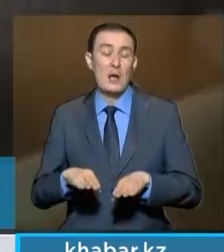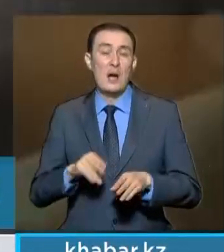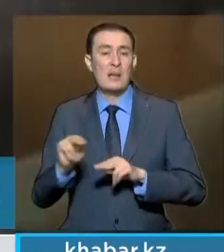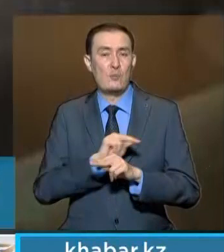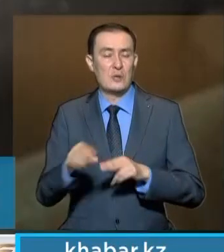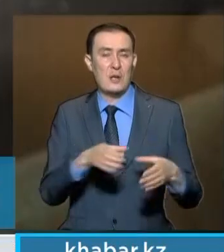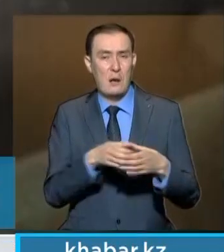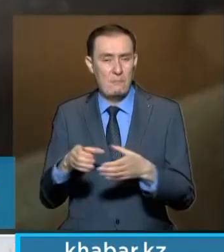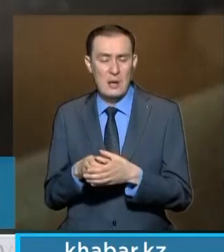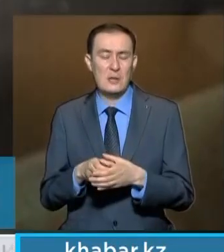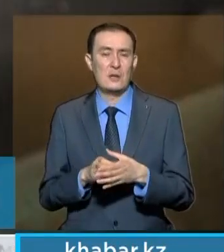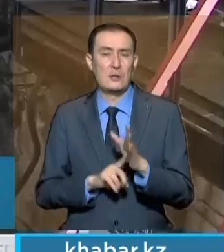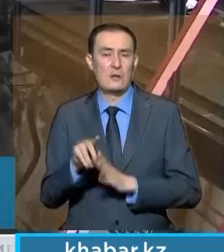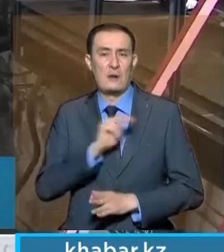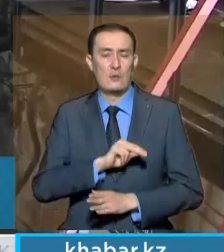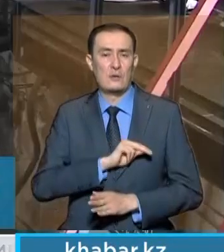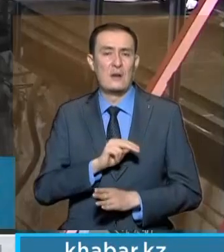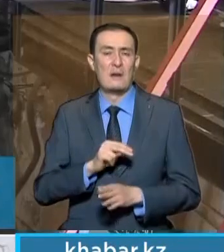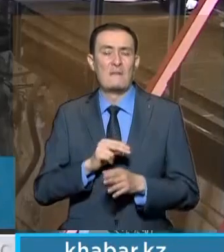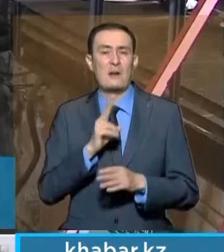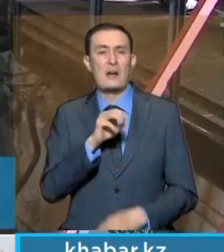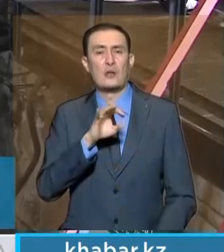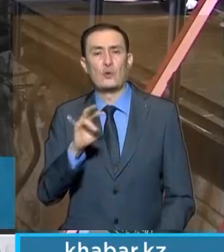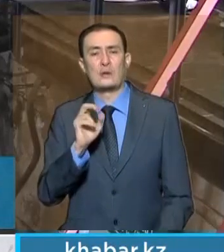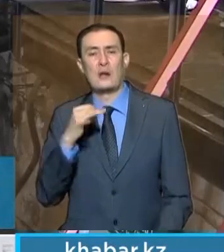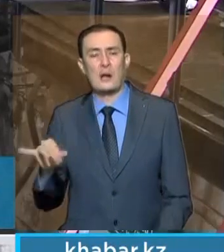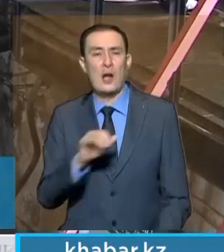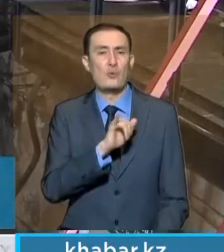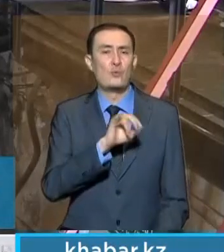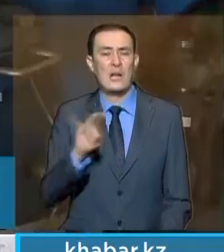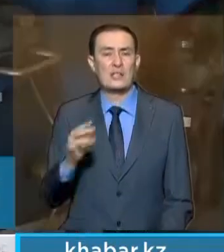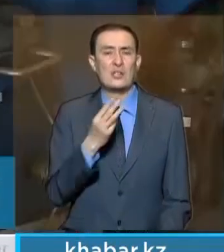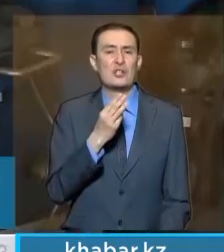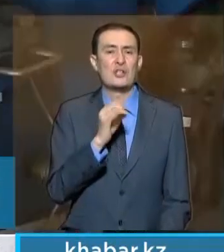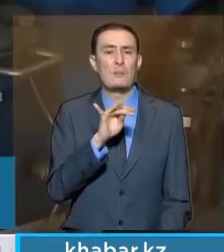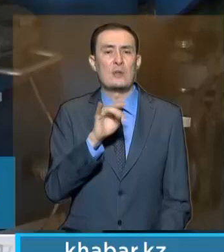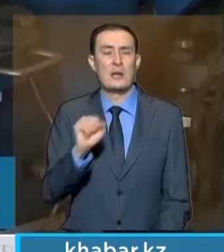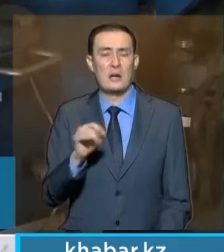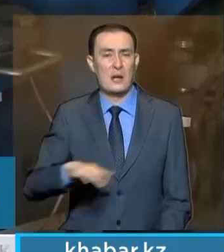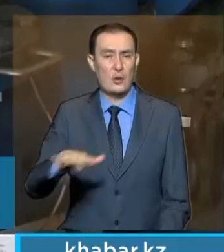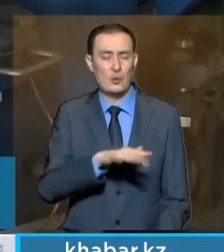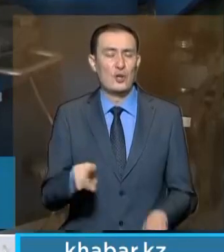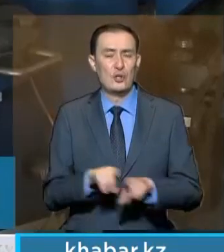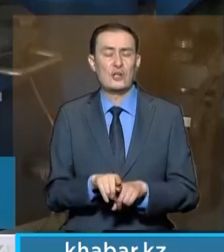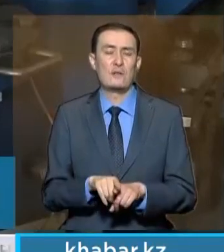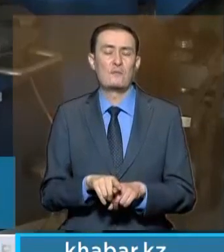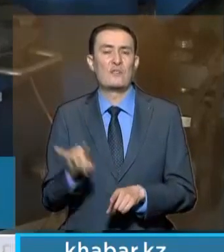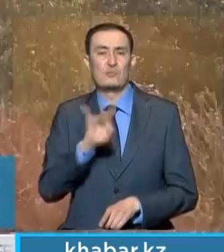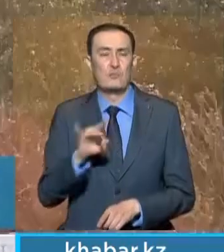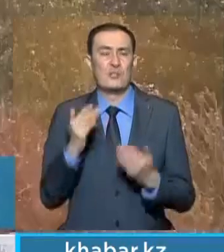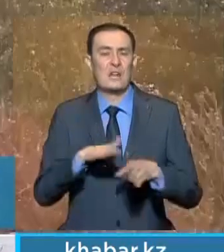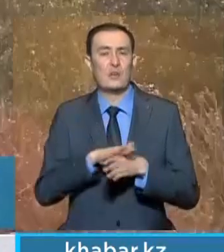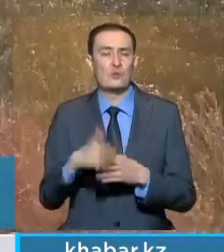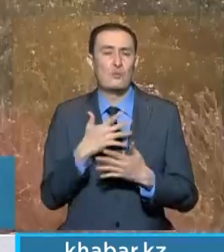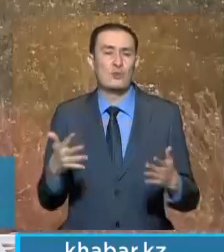компании сейчас развернутся в Горной местности Катон карагайского уланского и шаманах ского района Кроме того в масштабах Республики сегодня